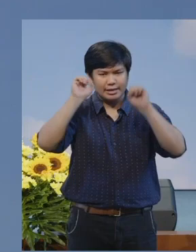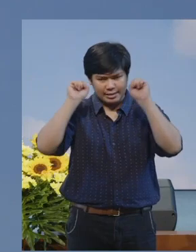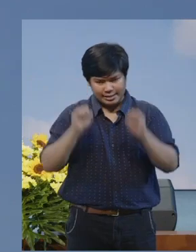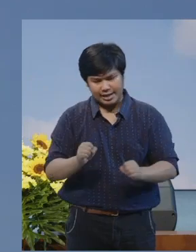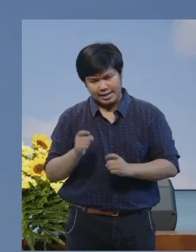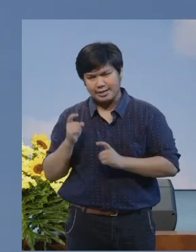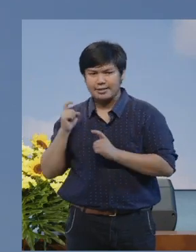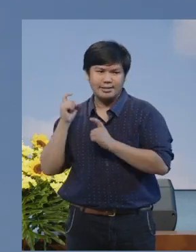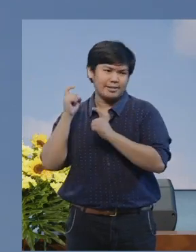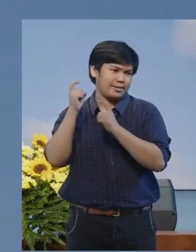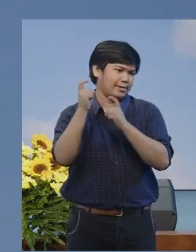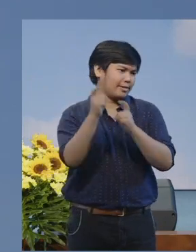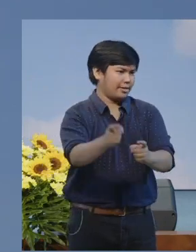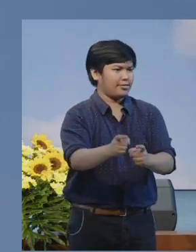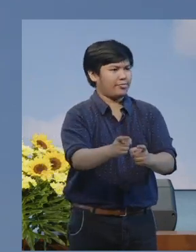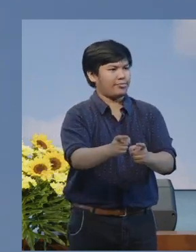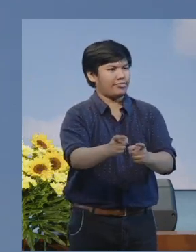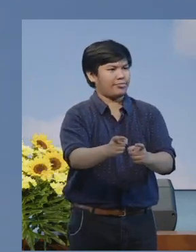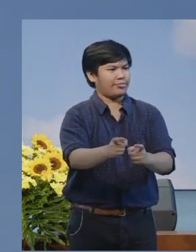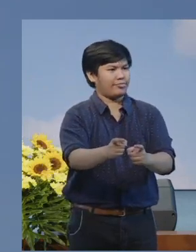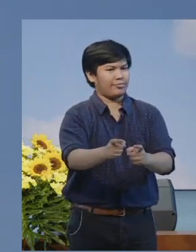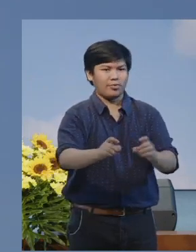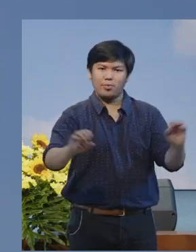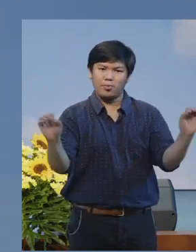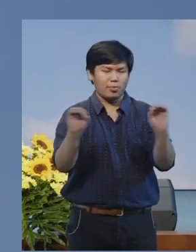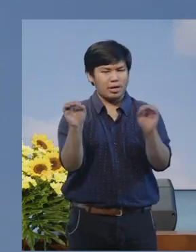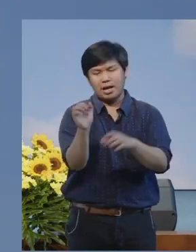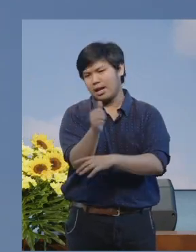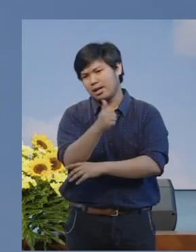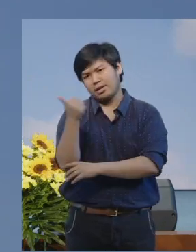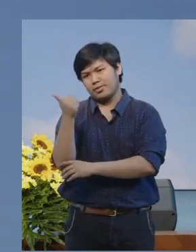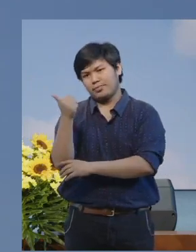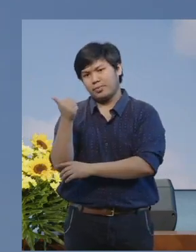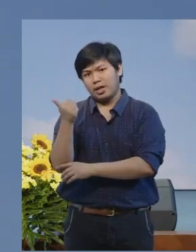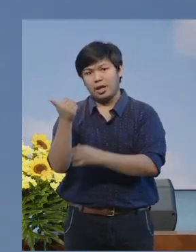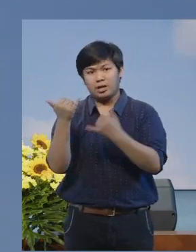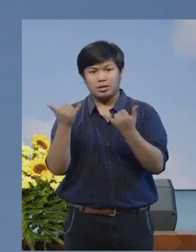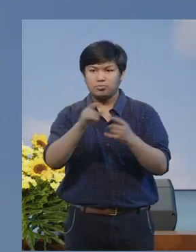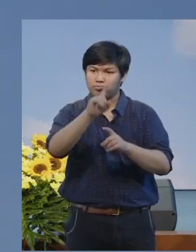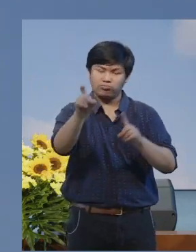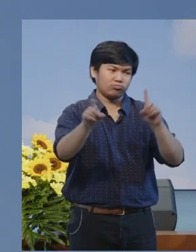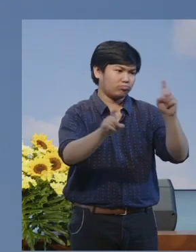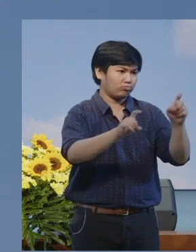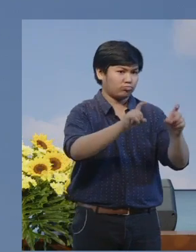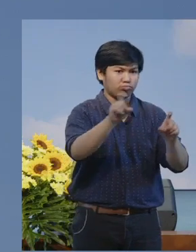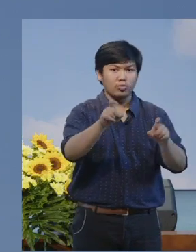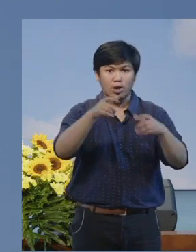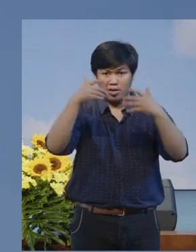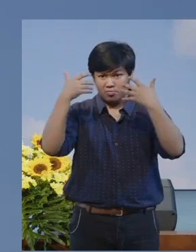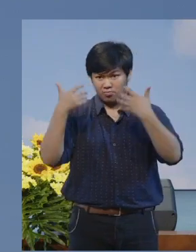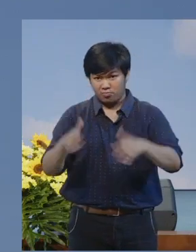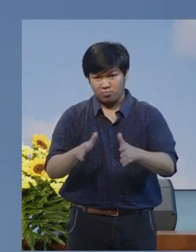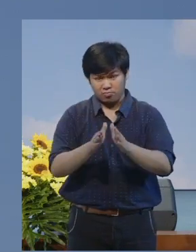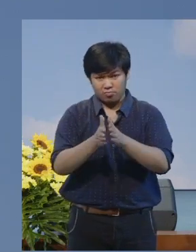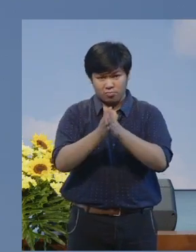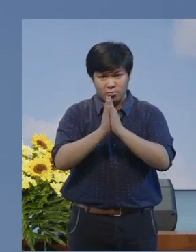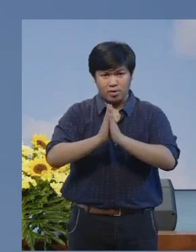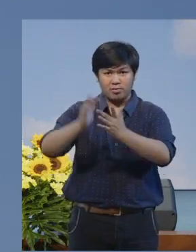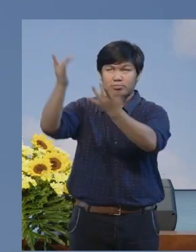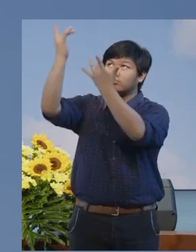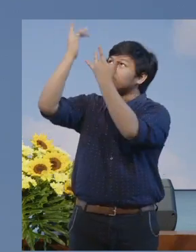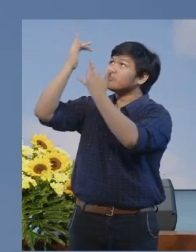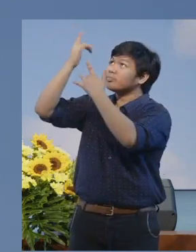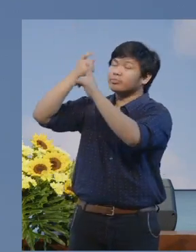maaaring magbigay. Mga kaibigan, kayo po ba ay humingi na ng